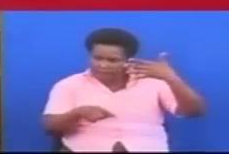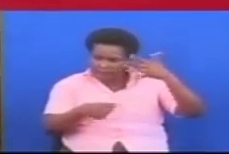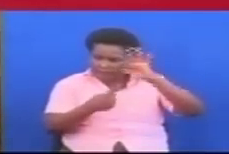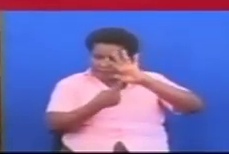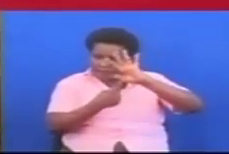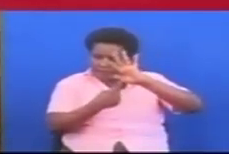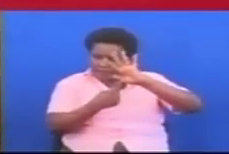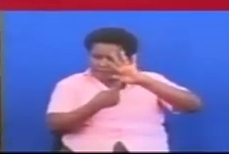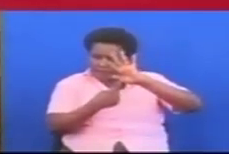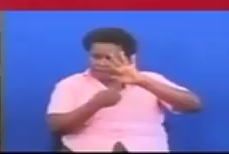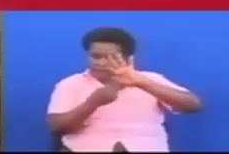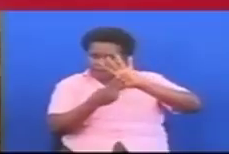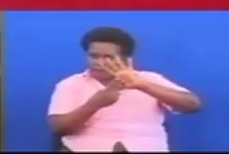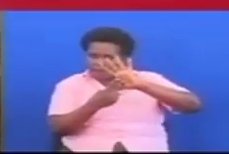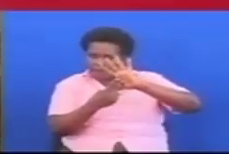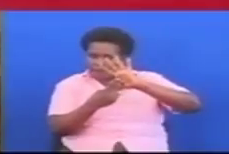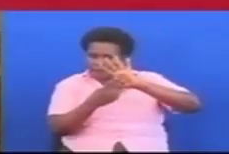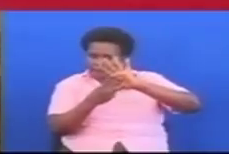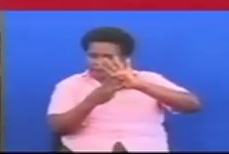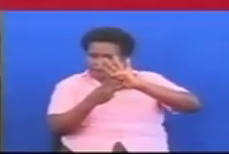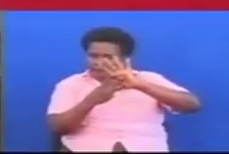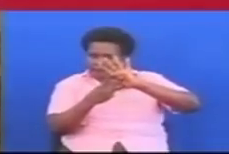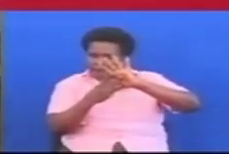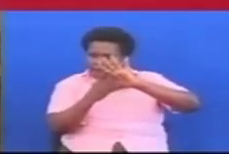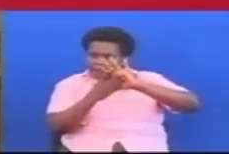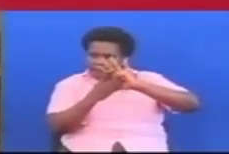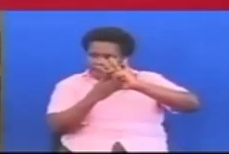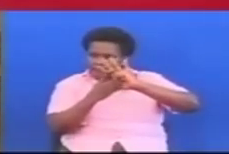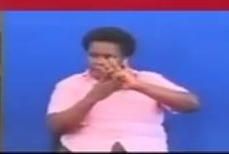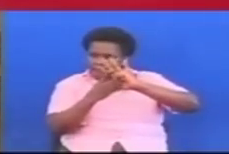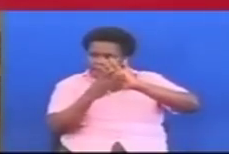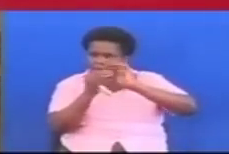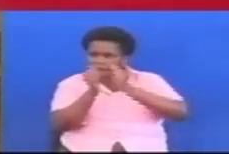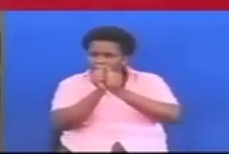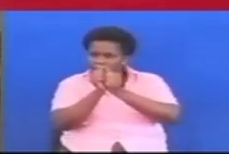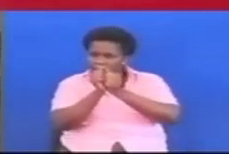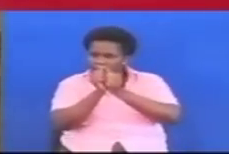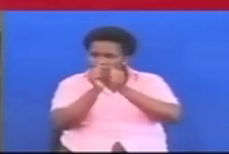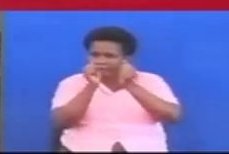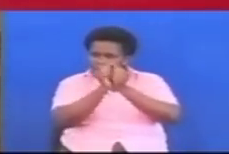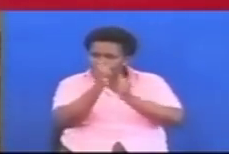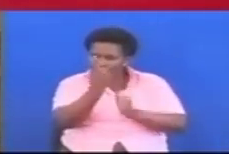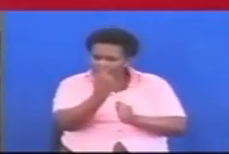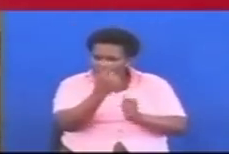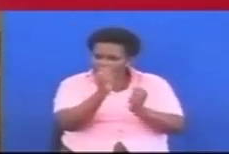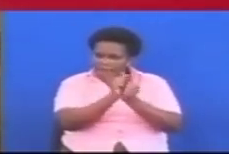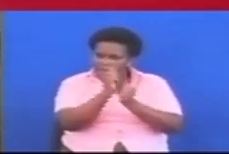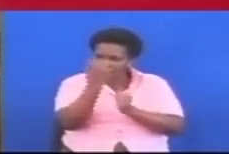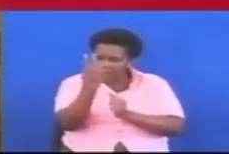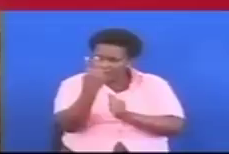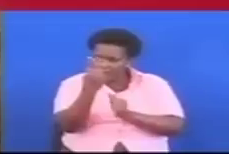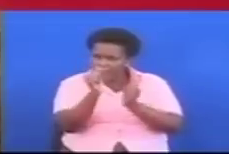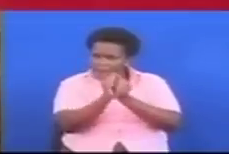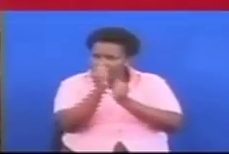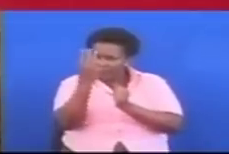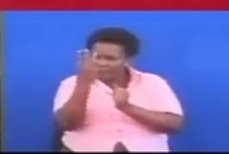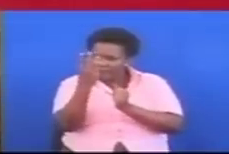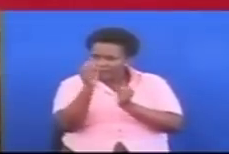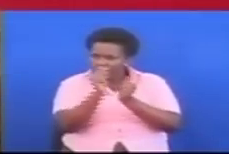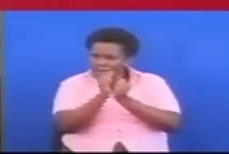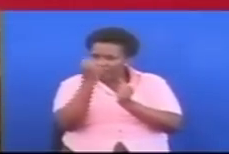HTM, Handeni, Njombe, Mugumu, Kilwa Masoko, Geita, Chunya, Makonde,